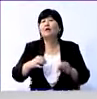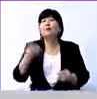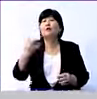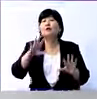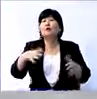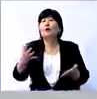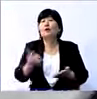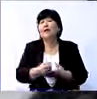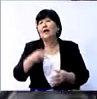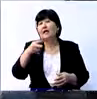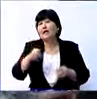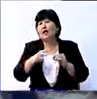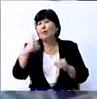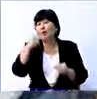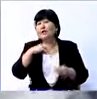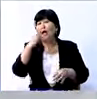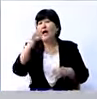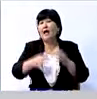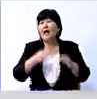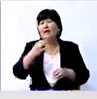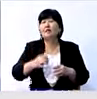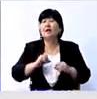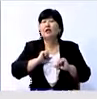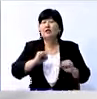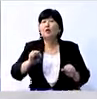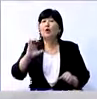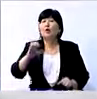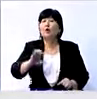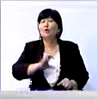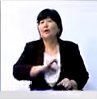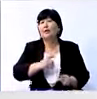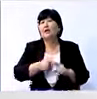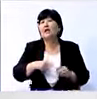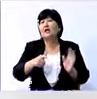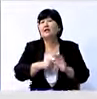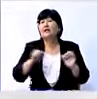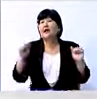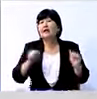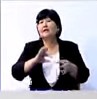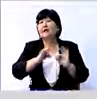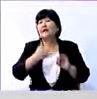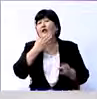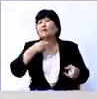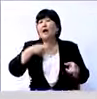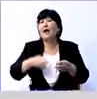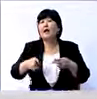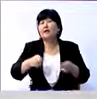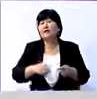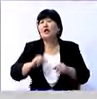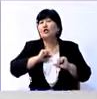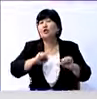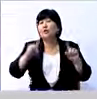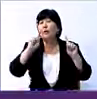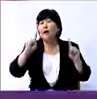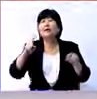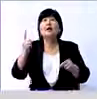ие болса, 2013 жылғы әлем чемпионатының күміс медаль жүлдегері 7-ші қысқы Азия ойындарында мәнерлеп сырғанаудан чемпион атанған.